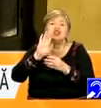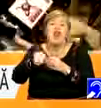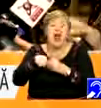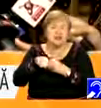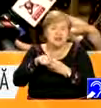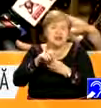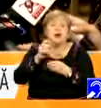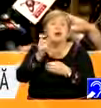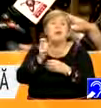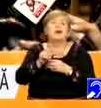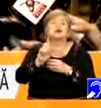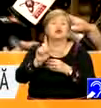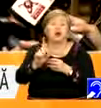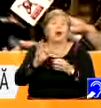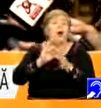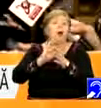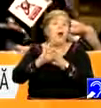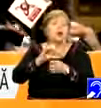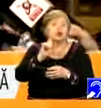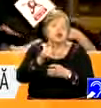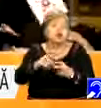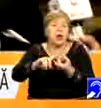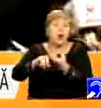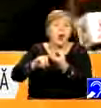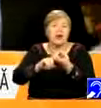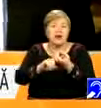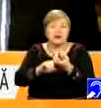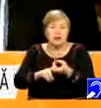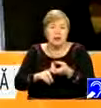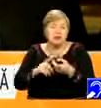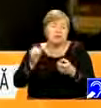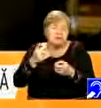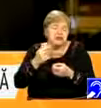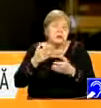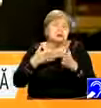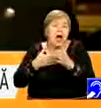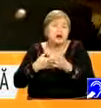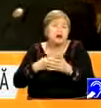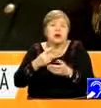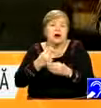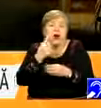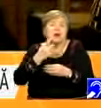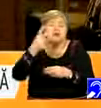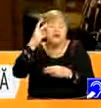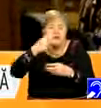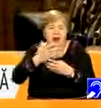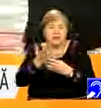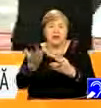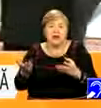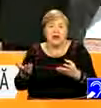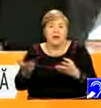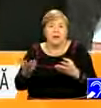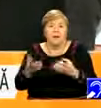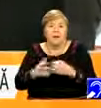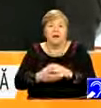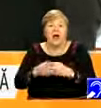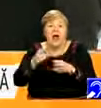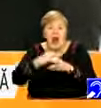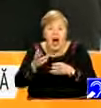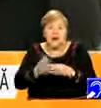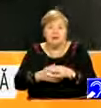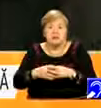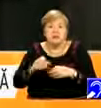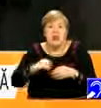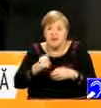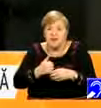din conducerea acestei coaliții să ajungă în primul și în primul rând la un consens clar, să existe o